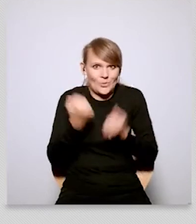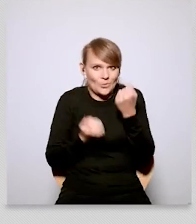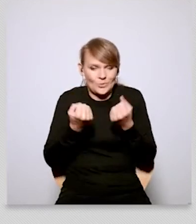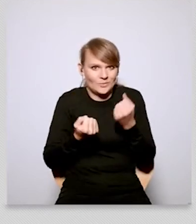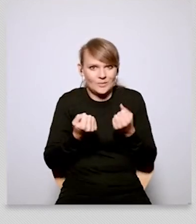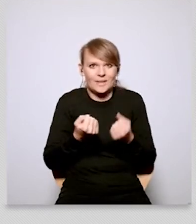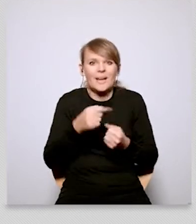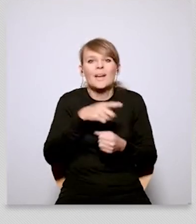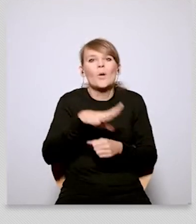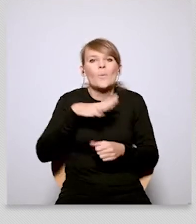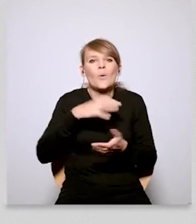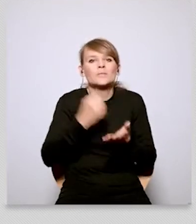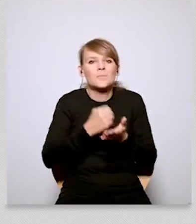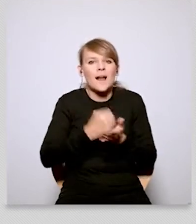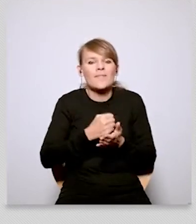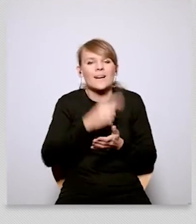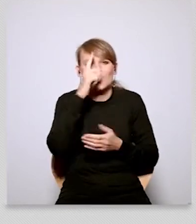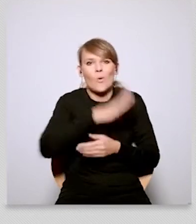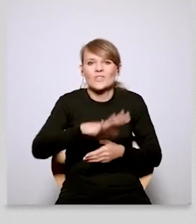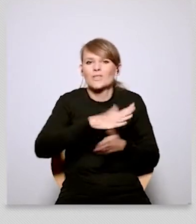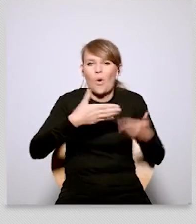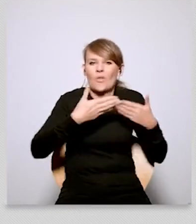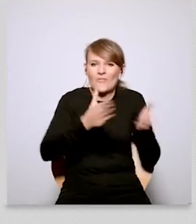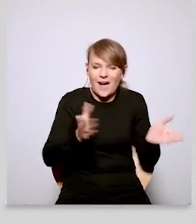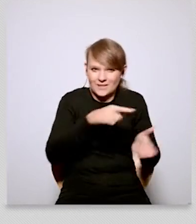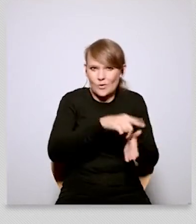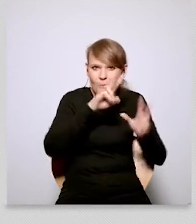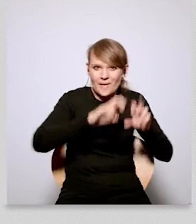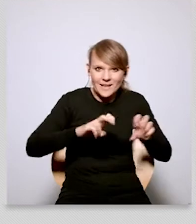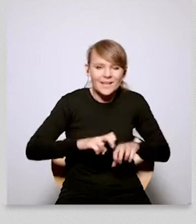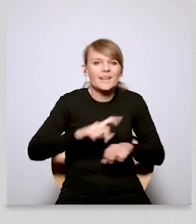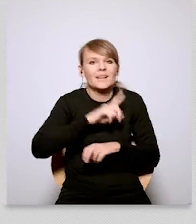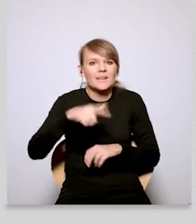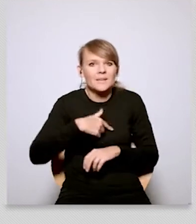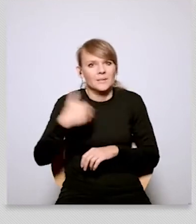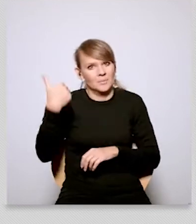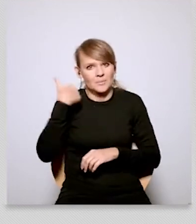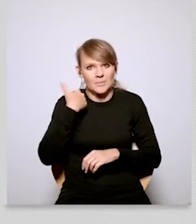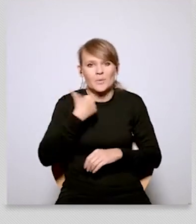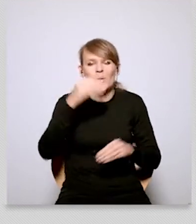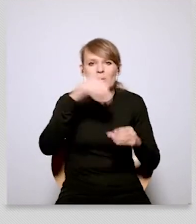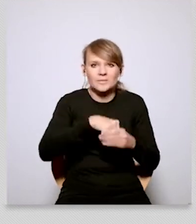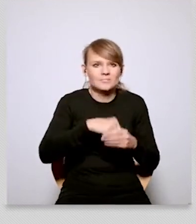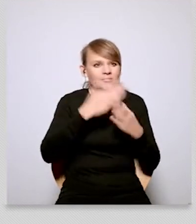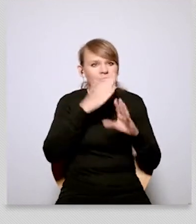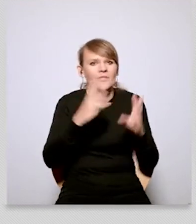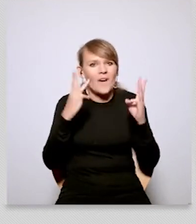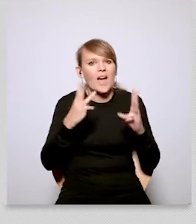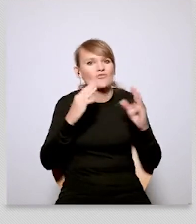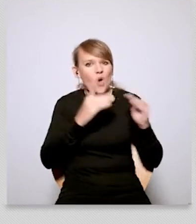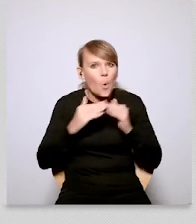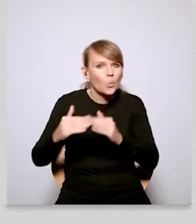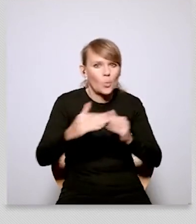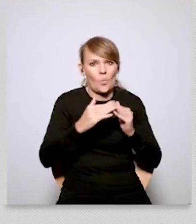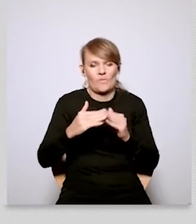wobec społeczeństwa otwartego. Zresztą z tym między innymi zostawialiśmy tam takie wartości związane z, nie wiem, z równością, z